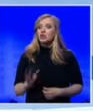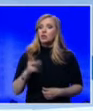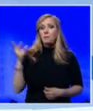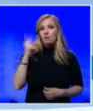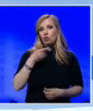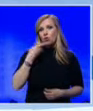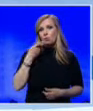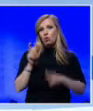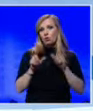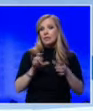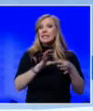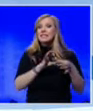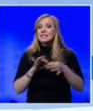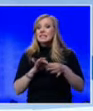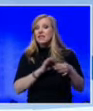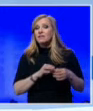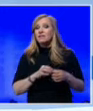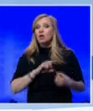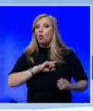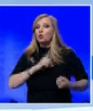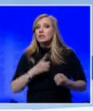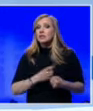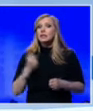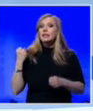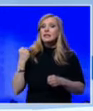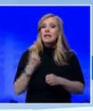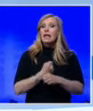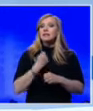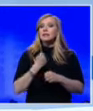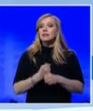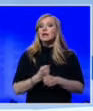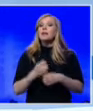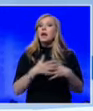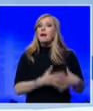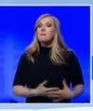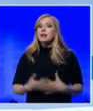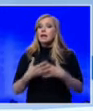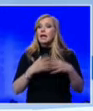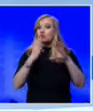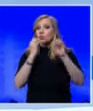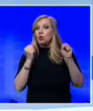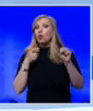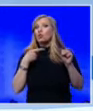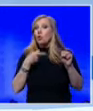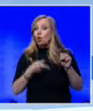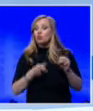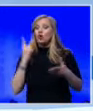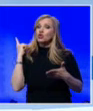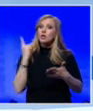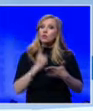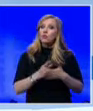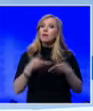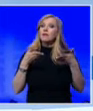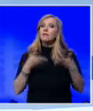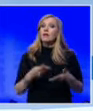повторя. Зависи от силата на натиска на Американското посолство. Доколко то ще бъде настоятелно в